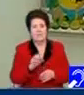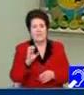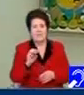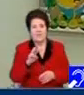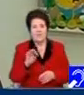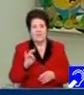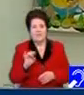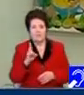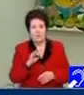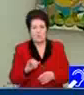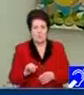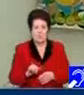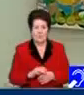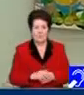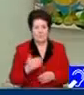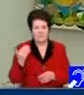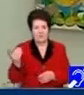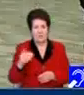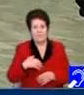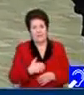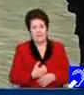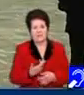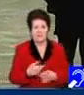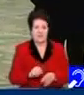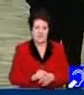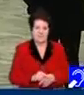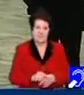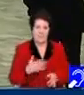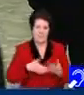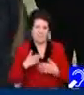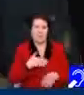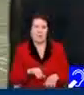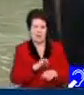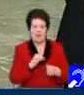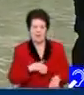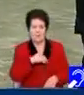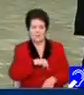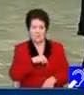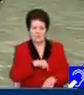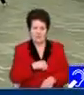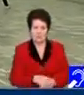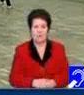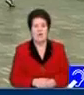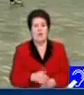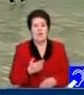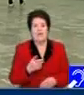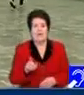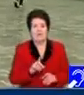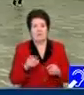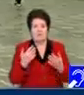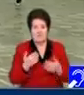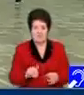Eminescu din perioada lui mai tristă. Îmi bucură sufletul această eminesciană pentru că deja